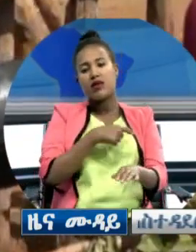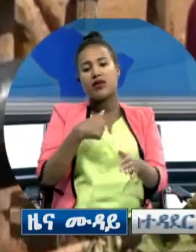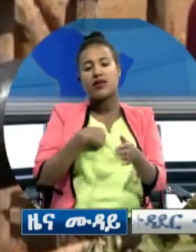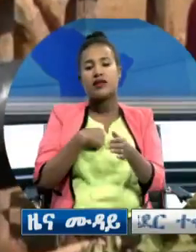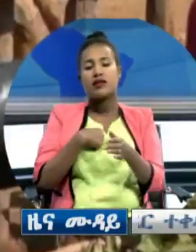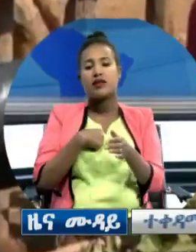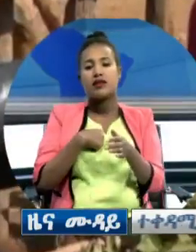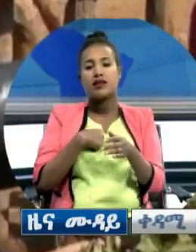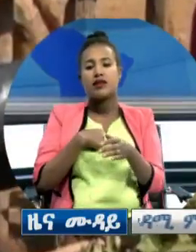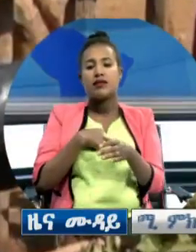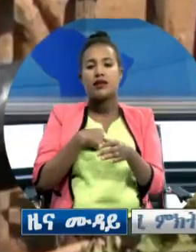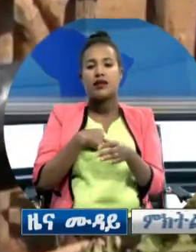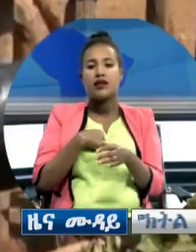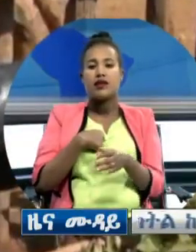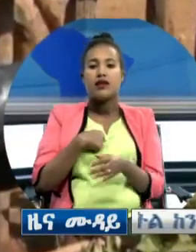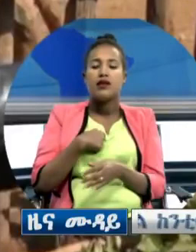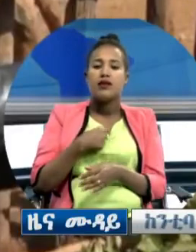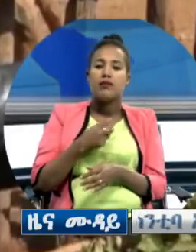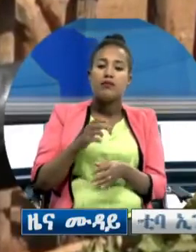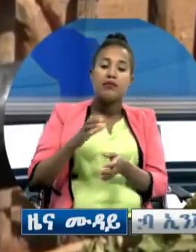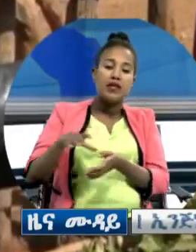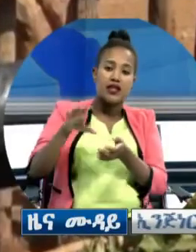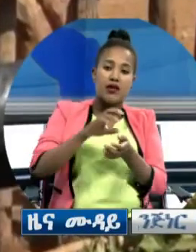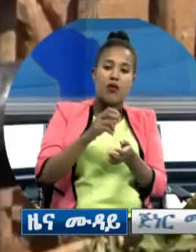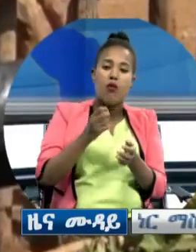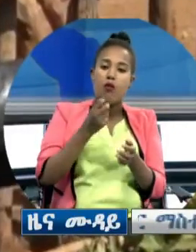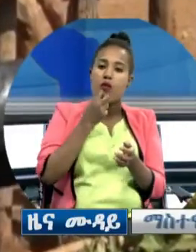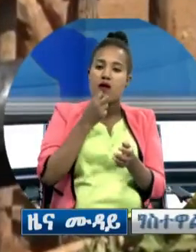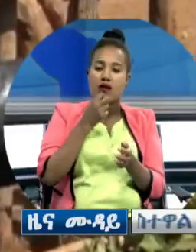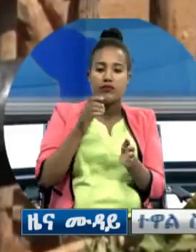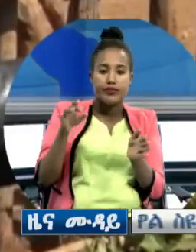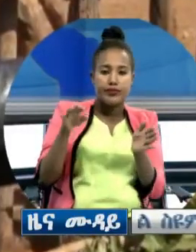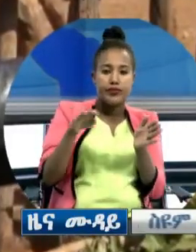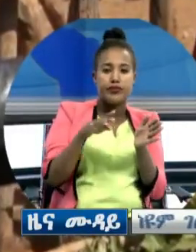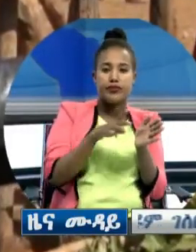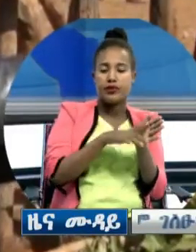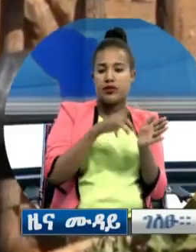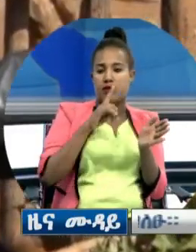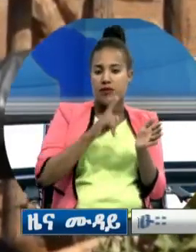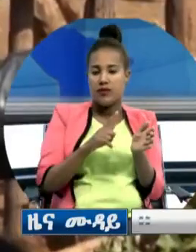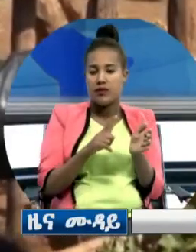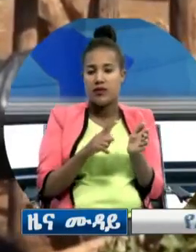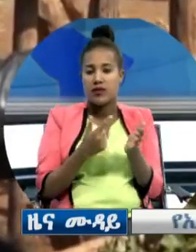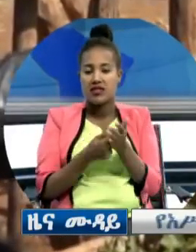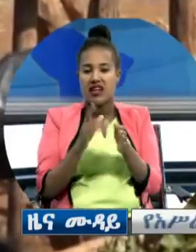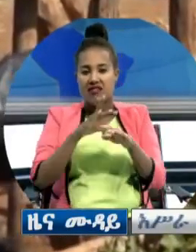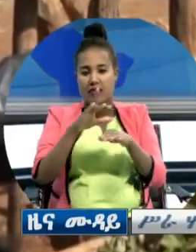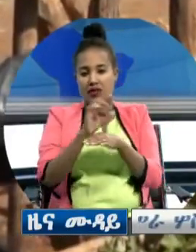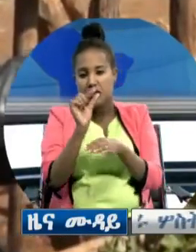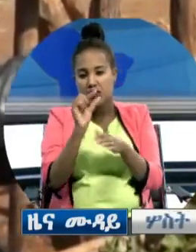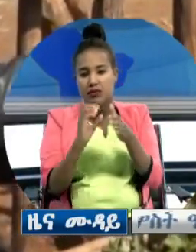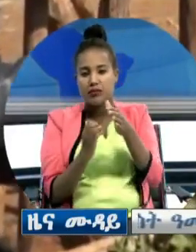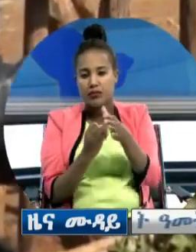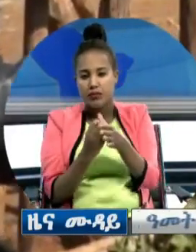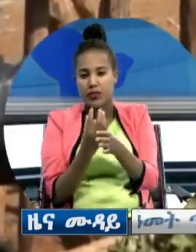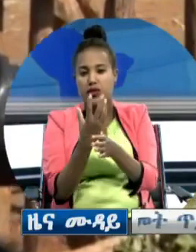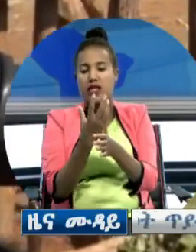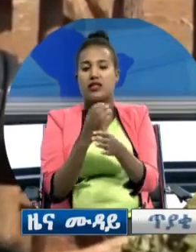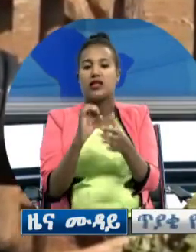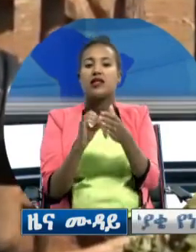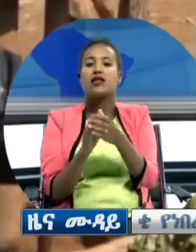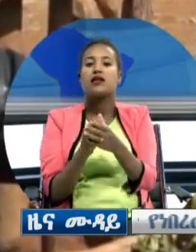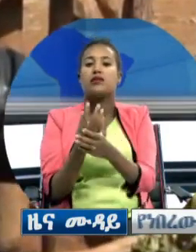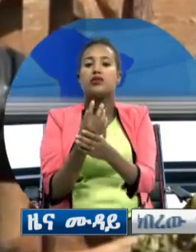የምንቀዳለት ተጥማ የሚባል ውሃ ነው። ወራጇ ነው። ከወራጁ ውሃ ከፍ ብላ የተወሰነ ምንጭ አለች እና ከዚያች